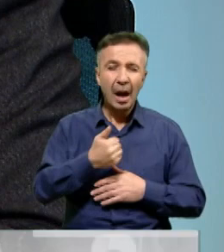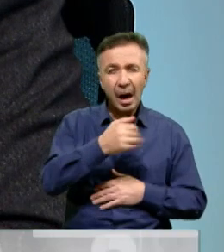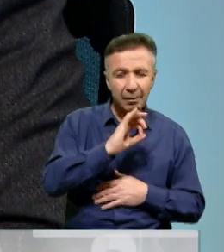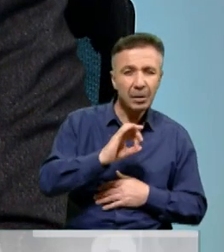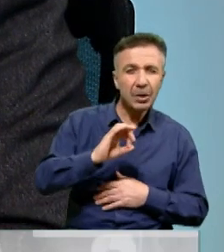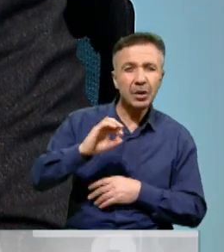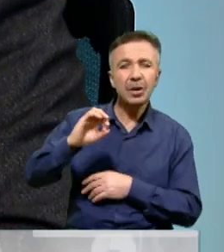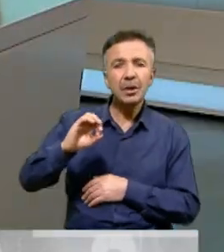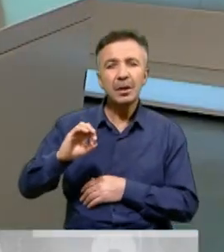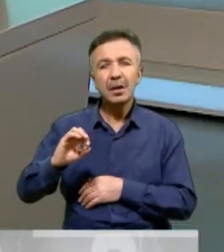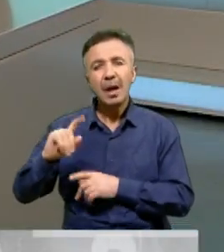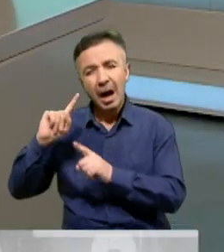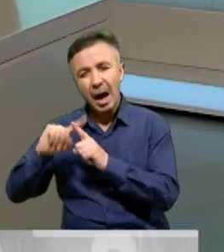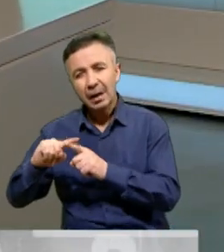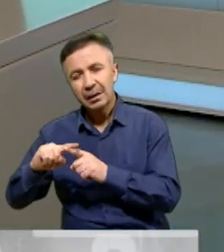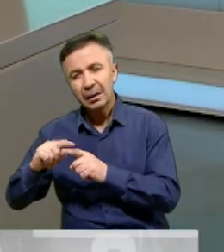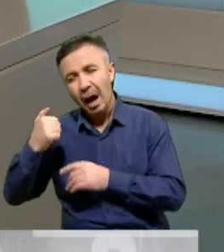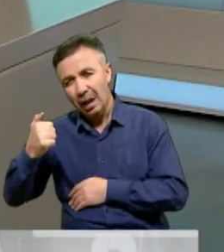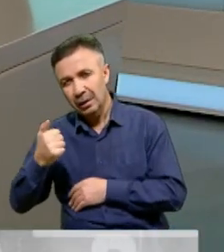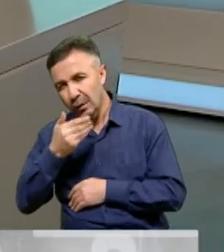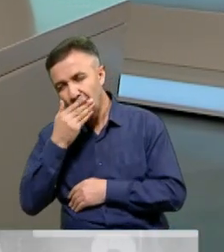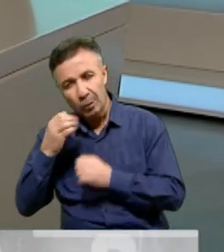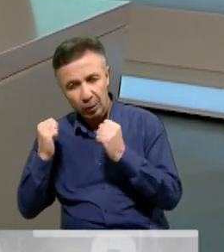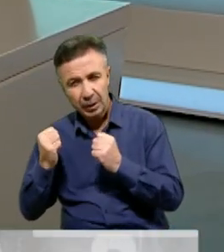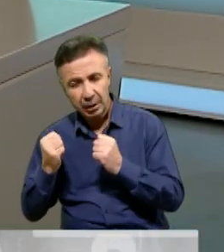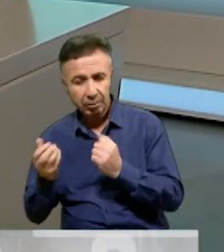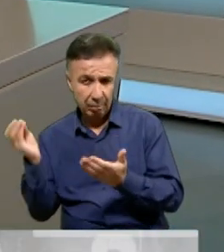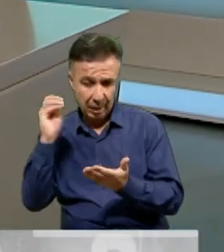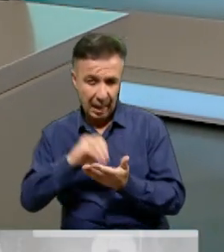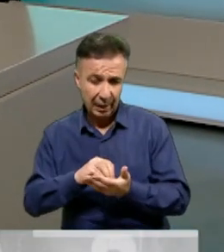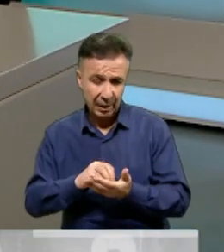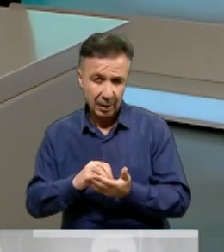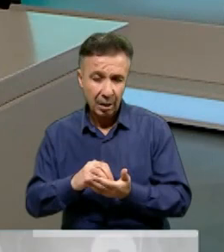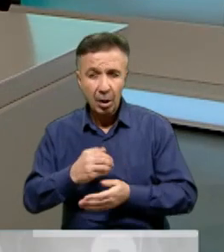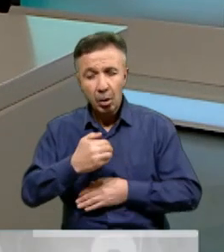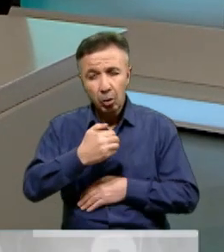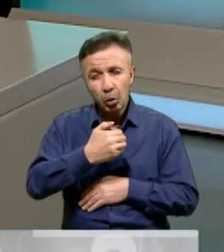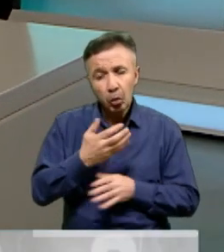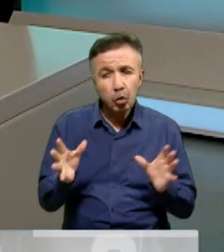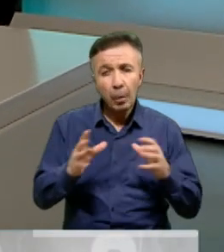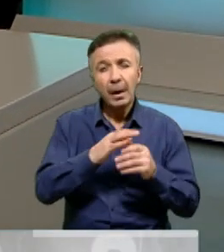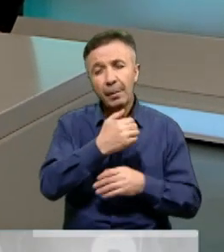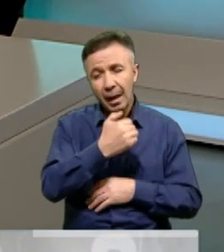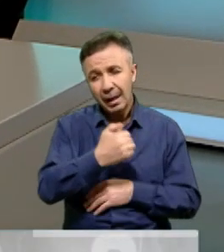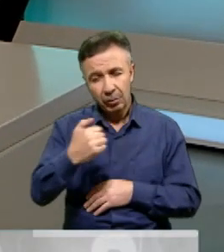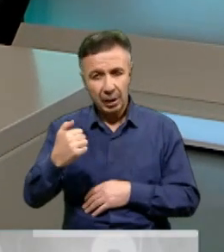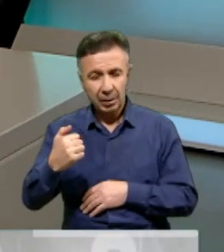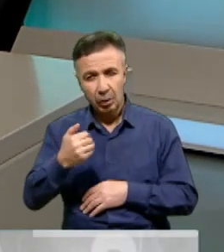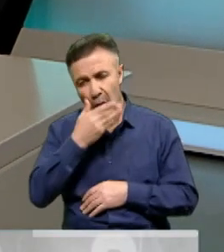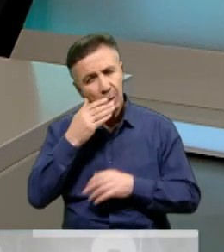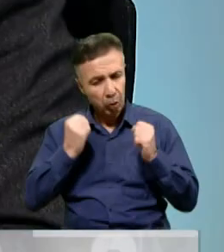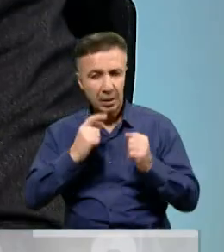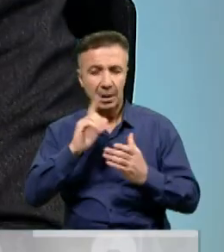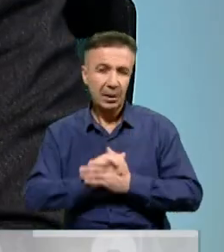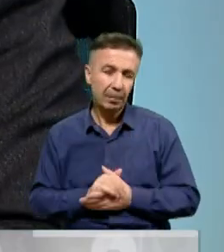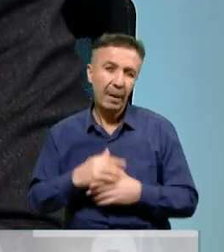olur. Fakat ihtilaflı bir husus olsa da diyelim ki bir kimse farklı Ramazanlarda orucunu bozdu.